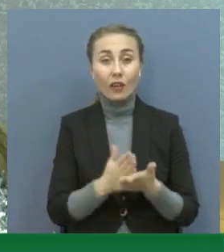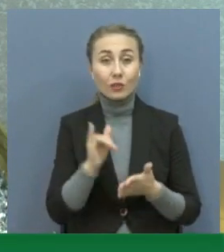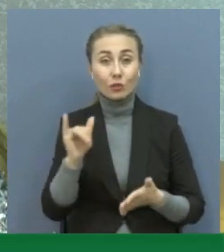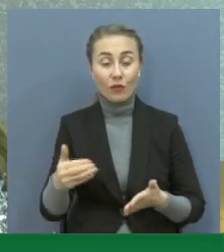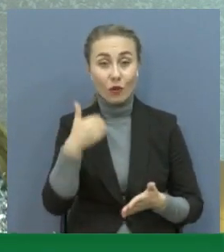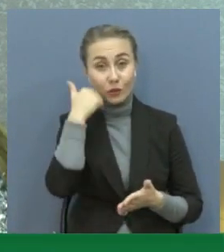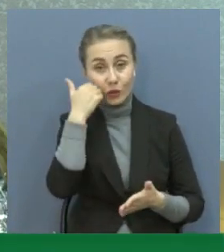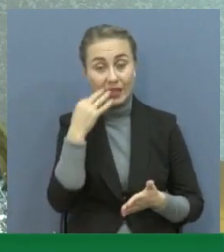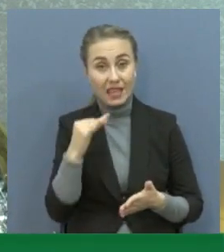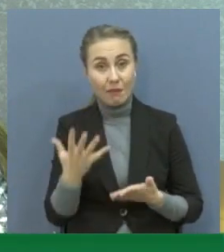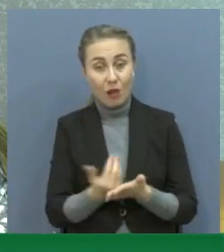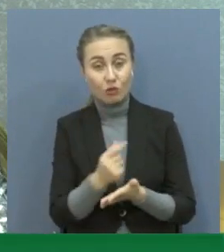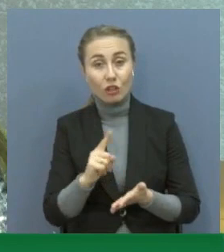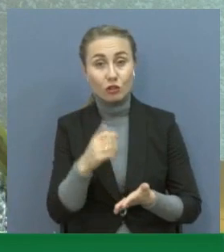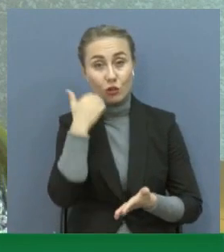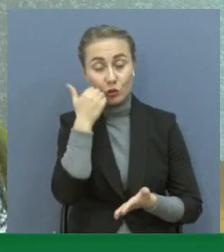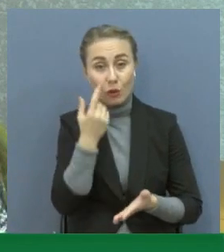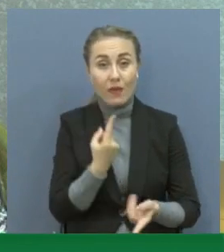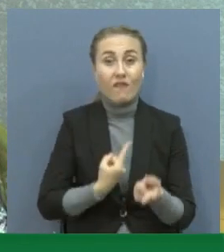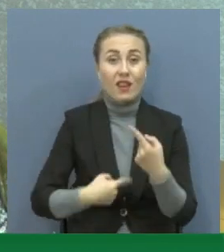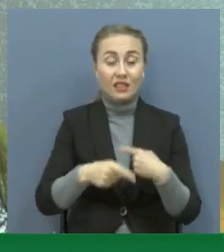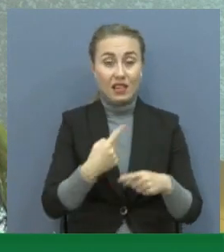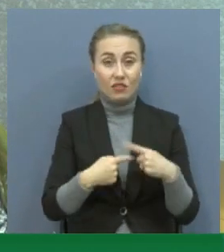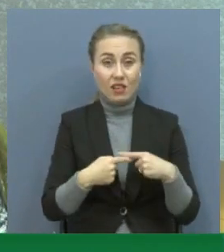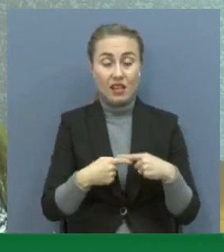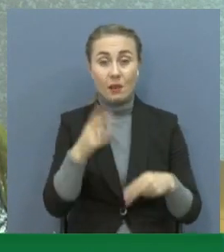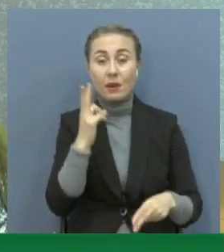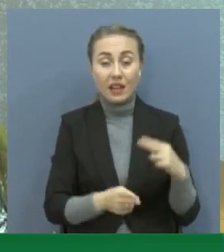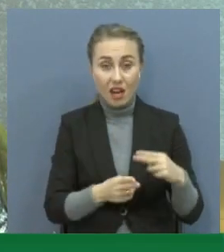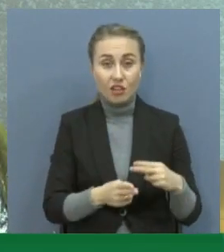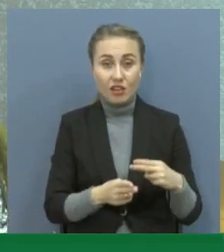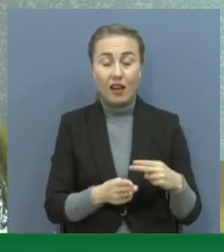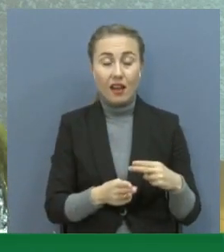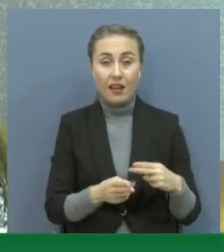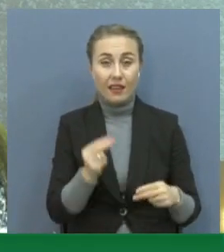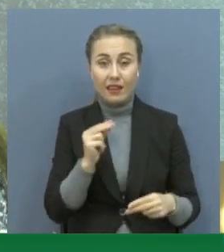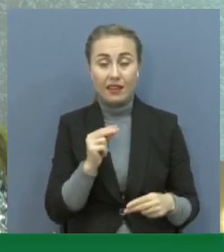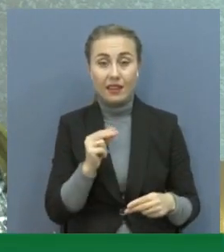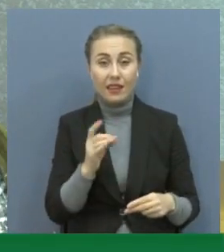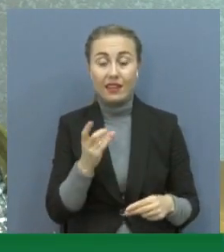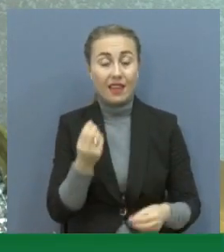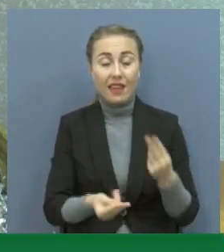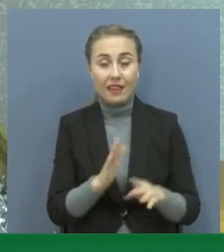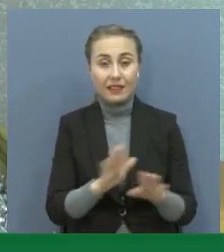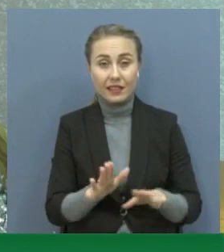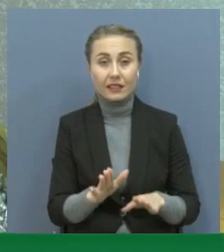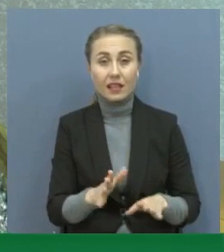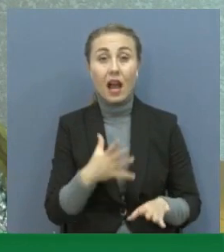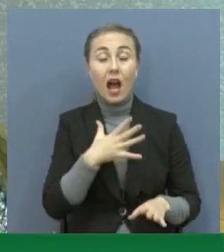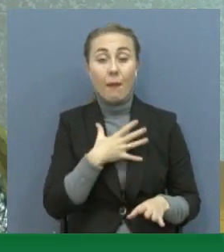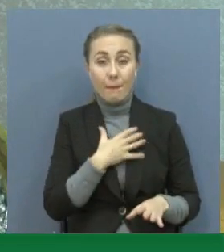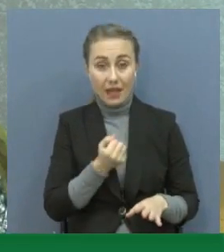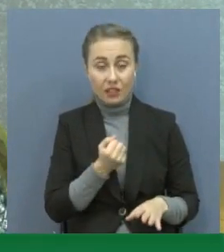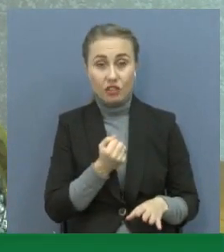И получается, совесть что делает? Она возвращает его в этот мир. То есть он опять же